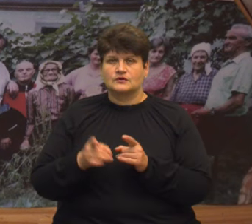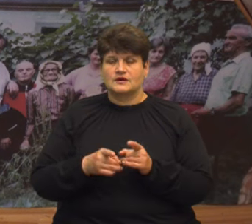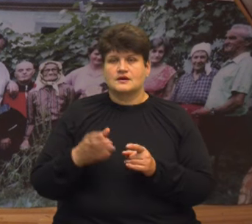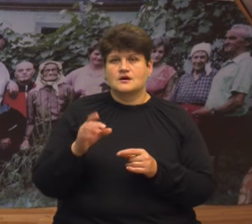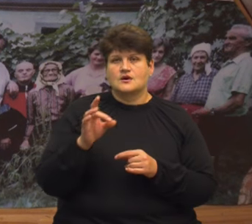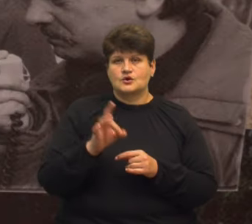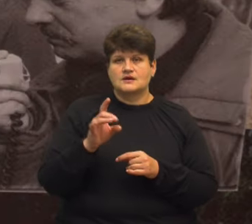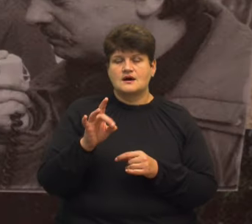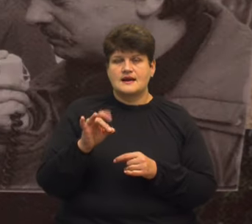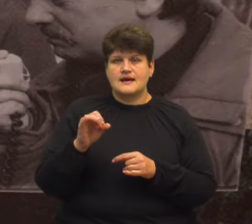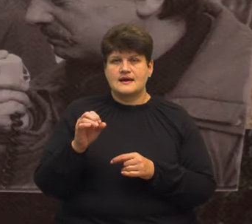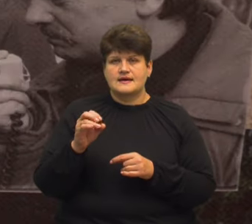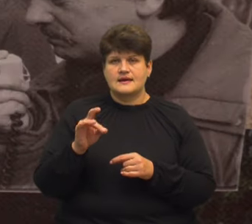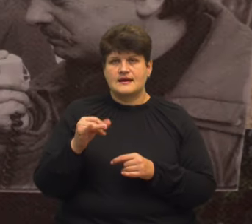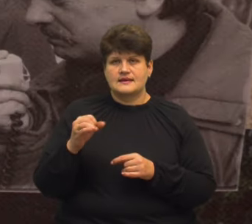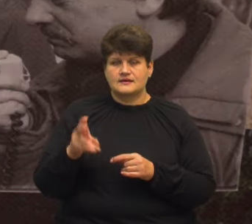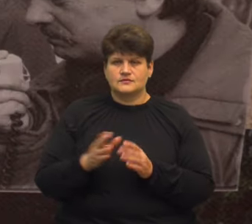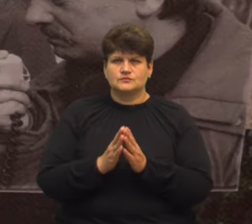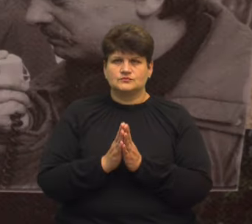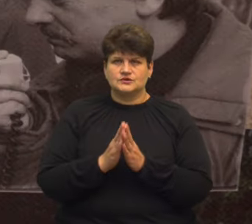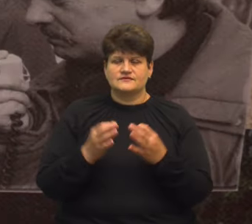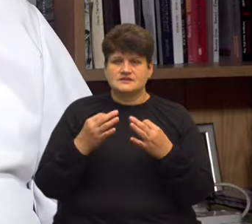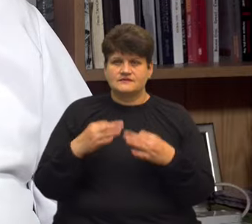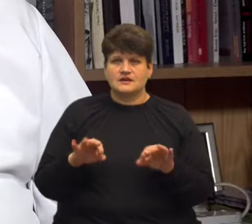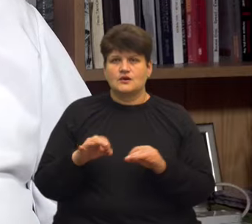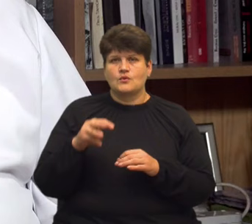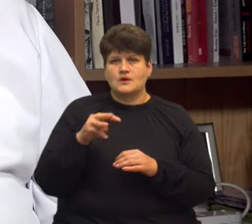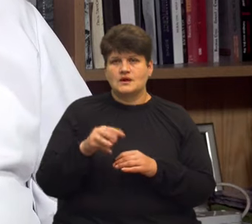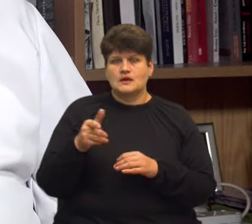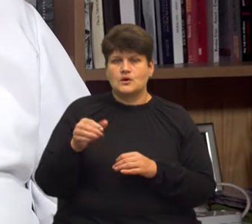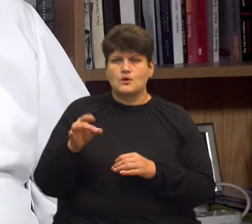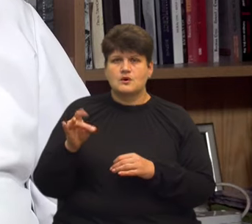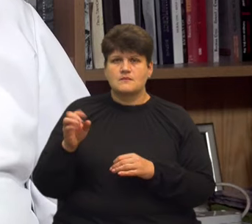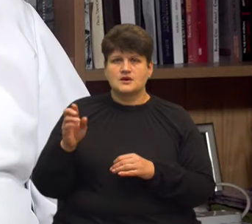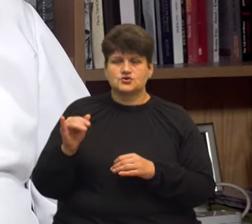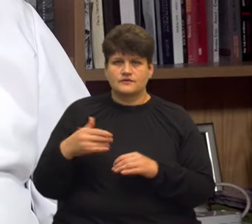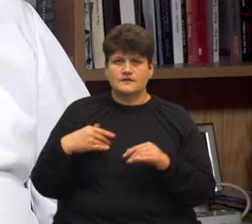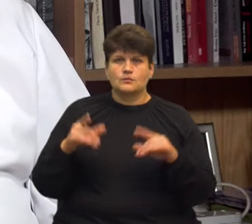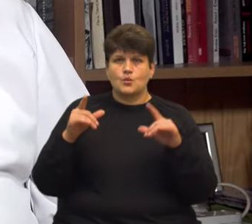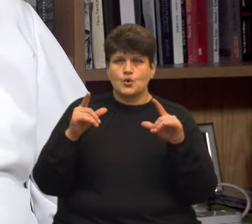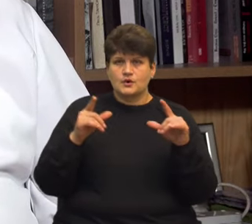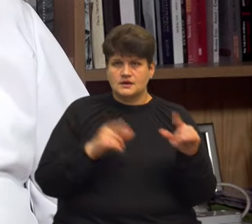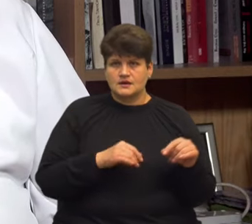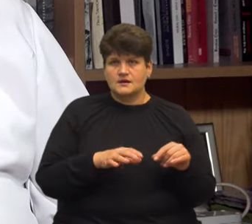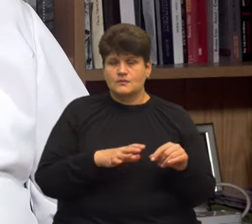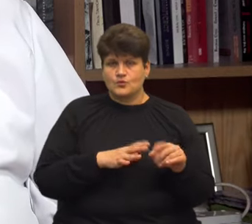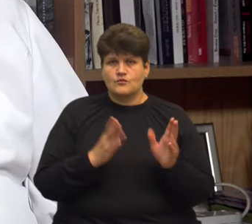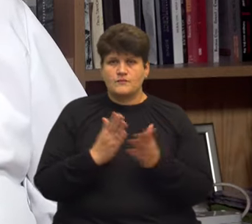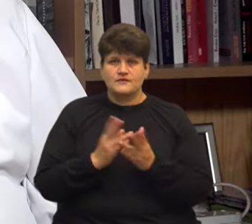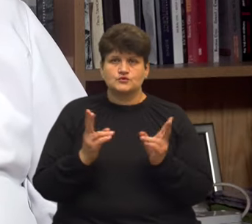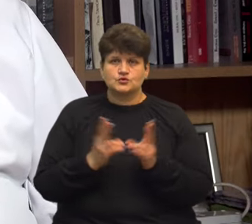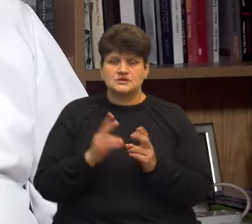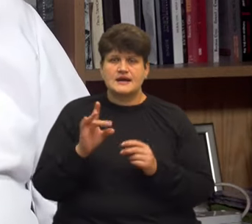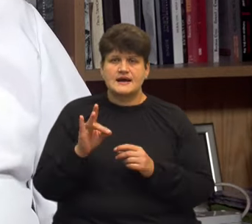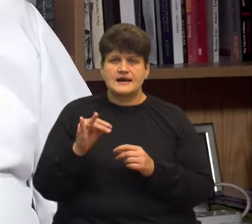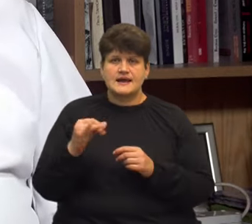Рейган особисто вимагав звільнення політв'язнів у Михайла Горбачова. Виявляється, що він десь поїхав, був, мав зустріч з Рейганом, десь в